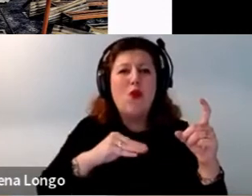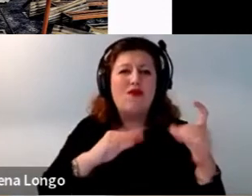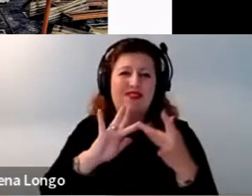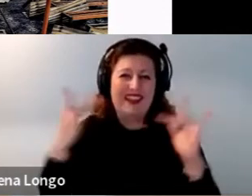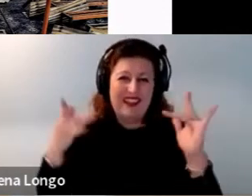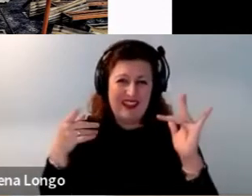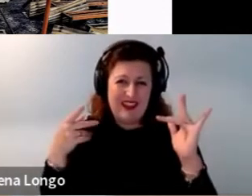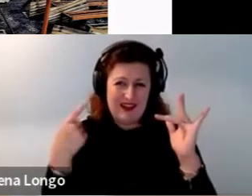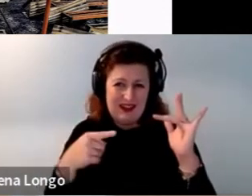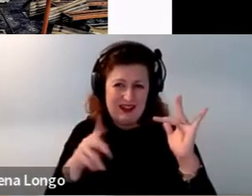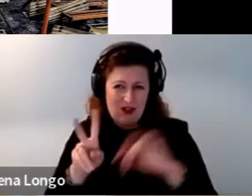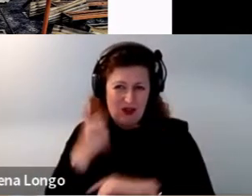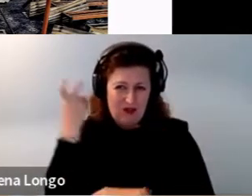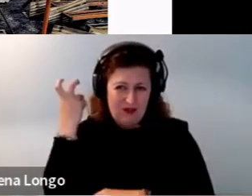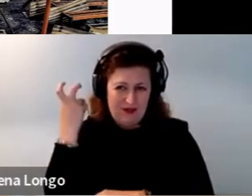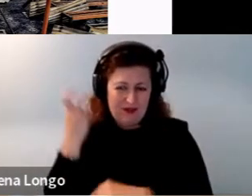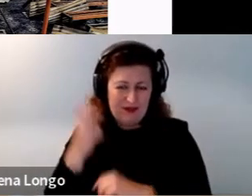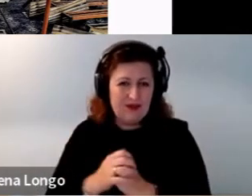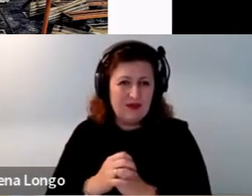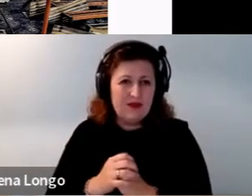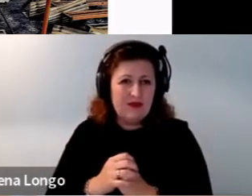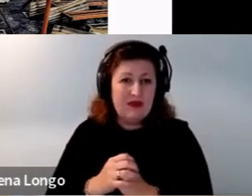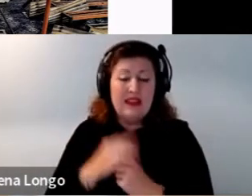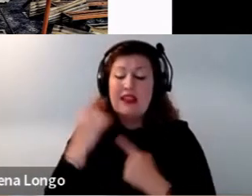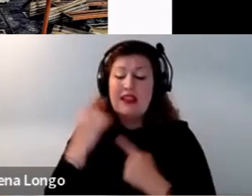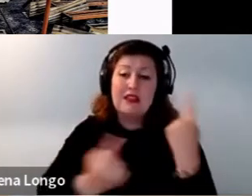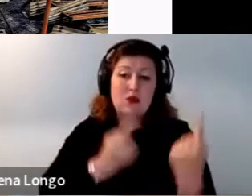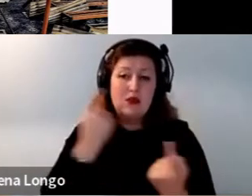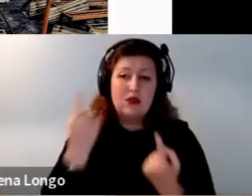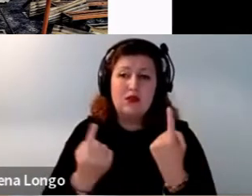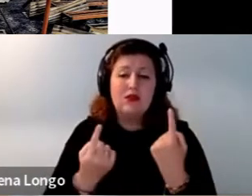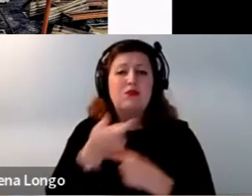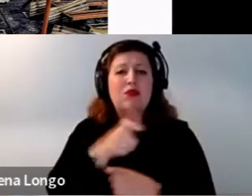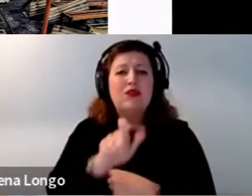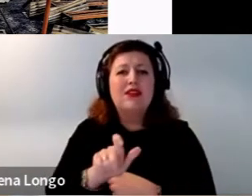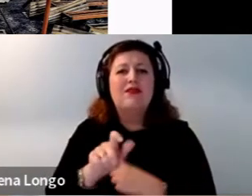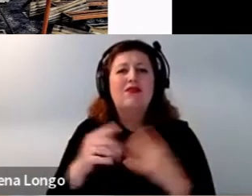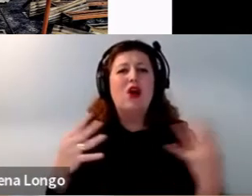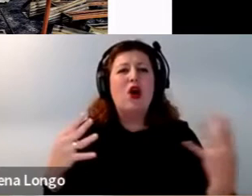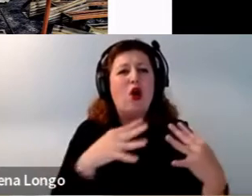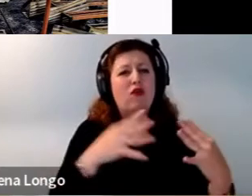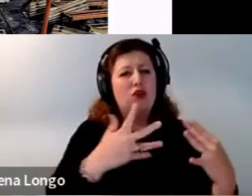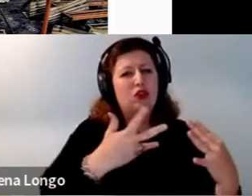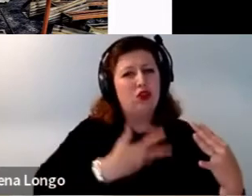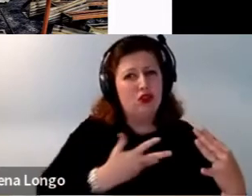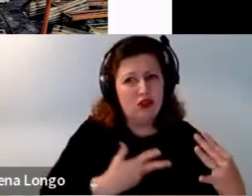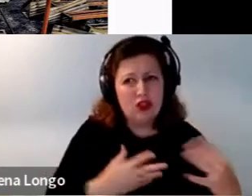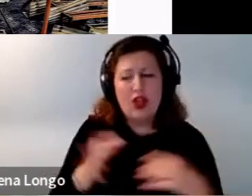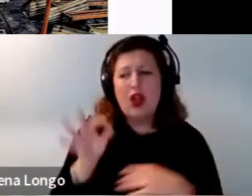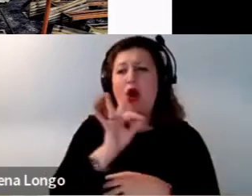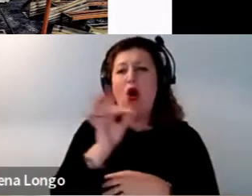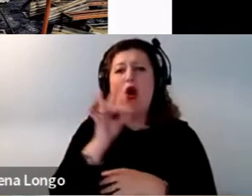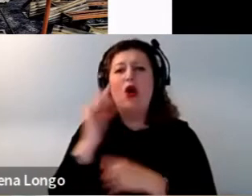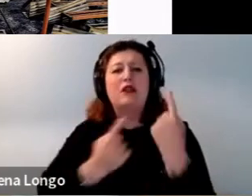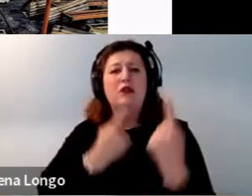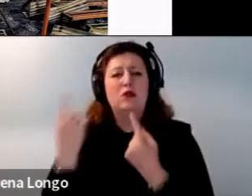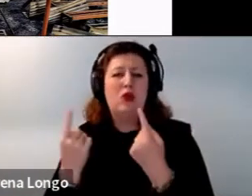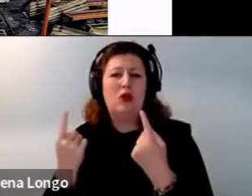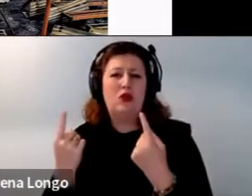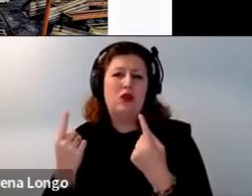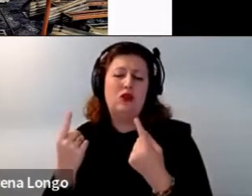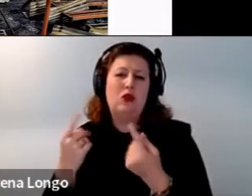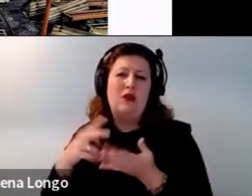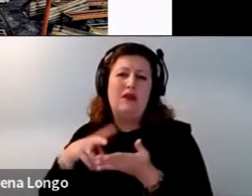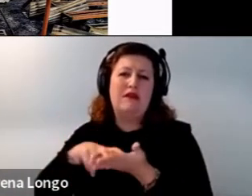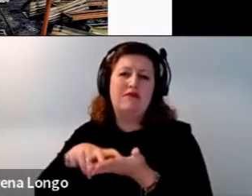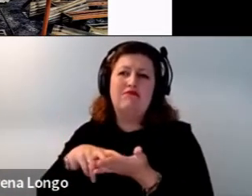Sono situazioni talvolta caratterizzate da conflitti di istruzioni, di precarietà, di insicurezza, senza